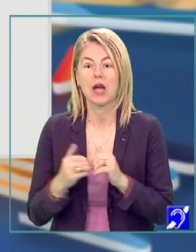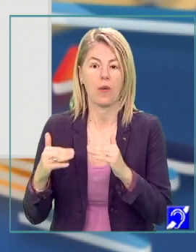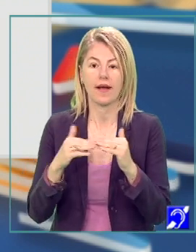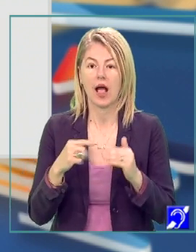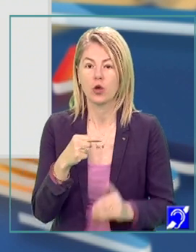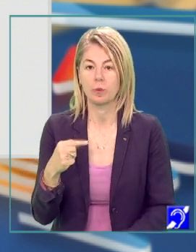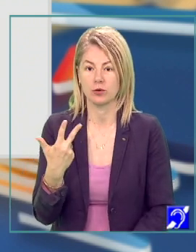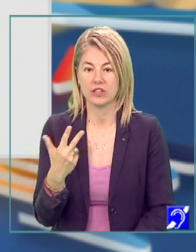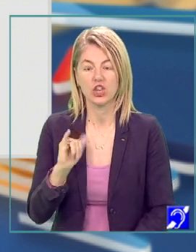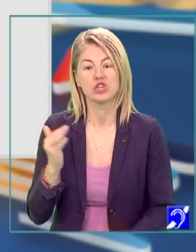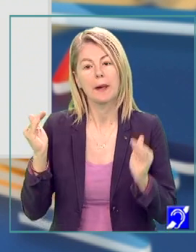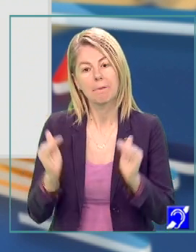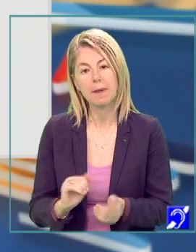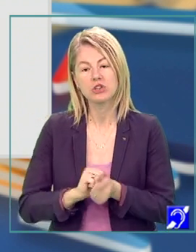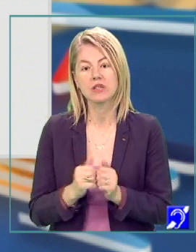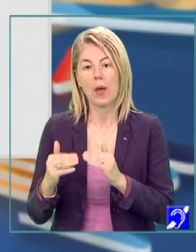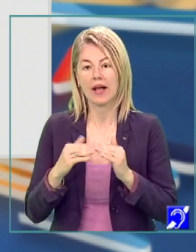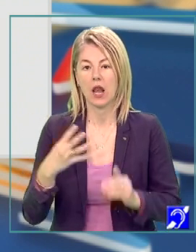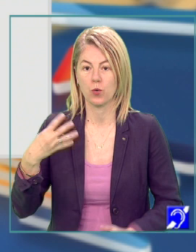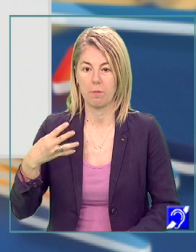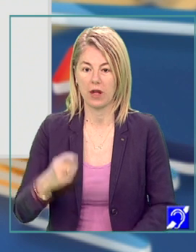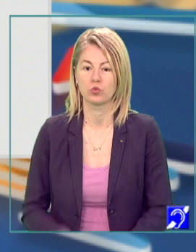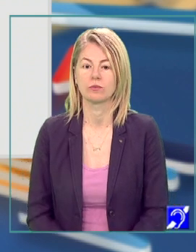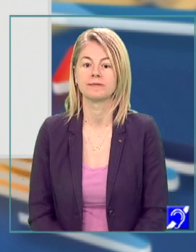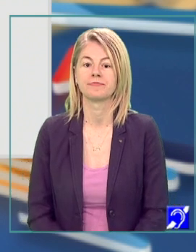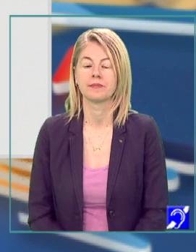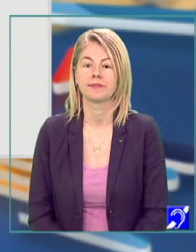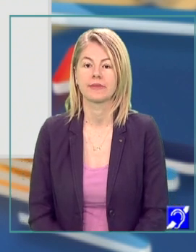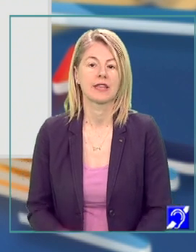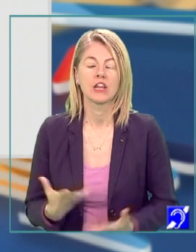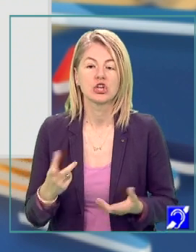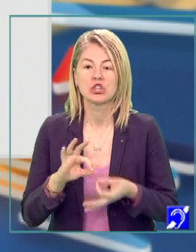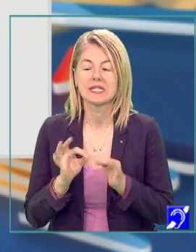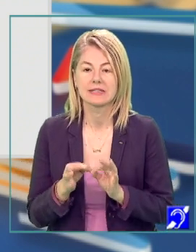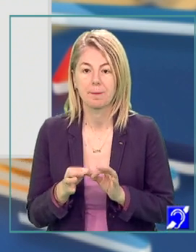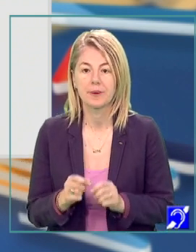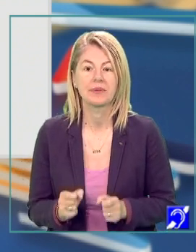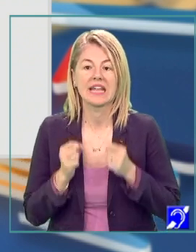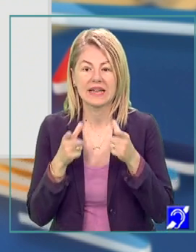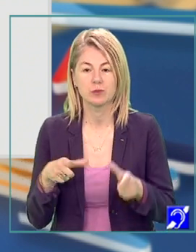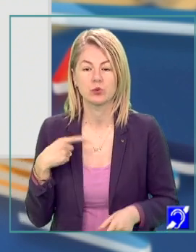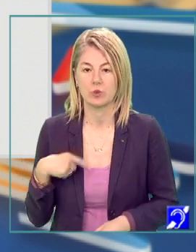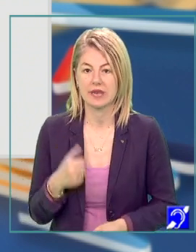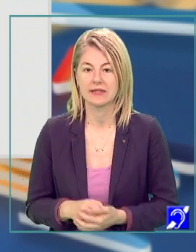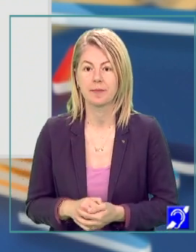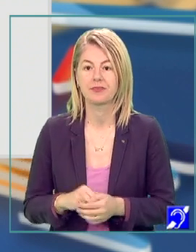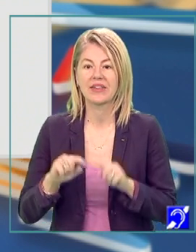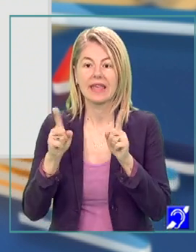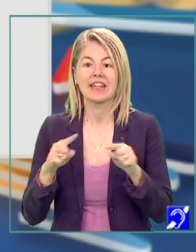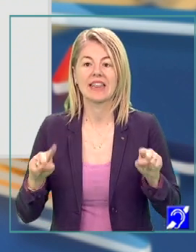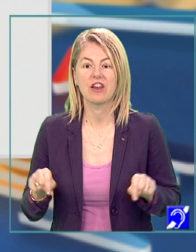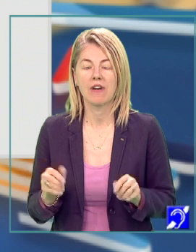minus 3 și mai mici sau egale cu 4. Adică rezultatul este